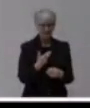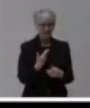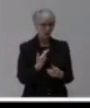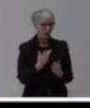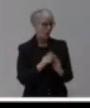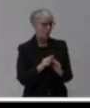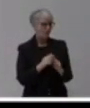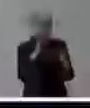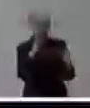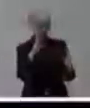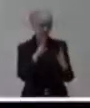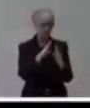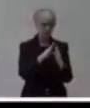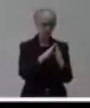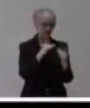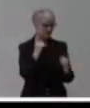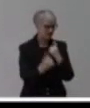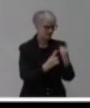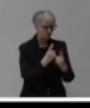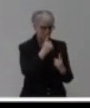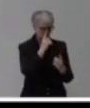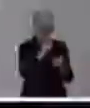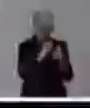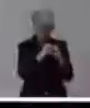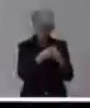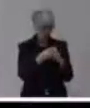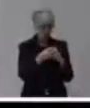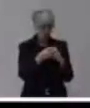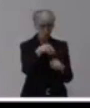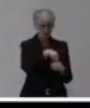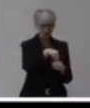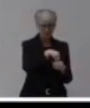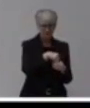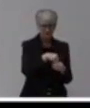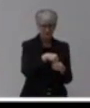affrontare meglio le situazioni complesse che vengono incontrate.